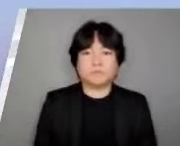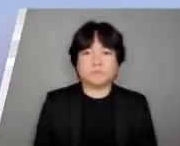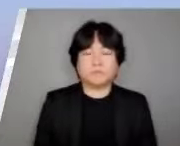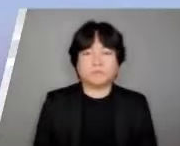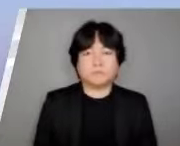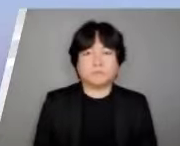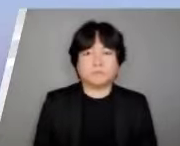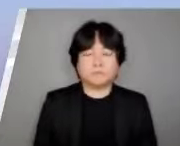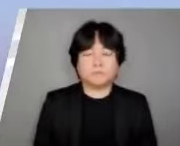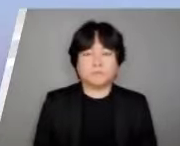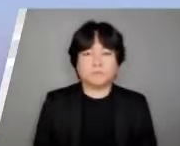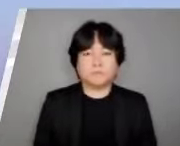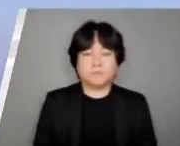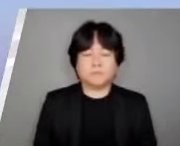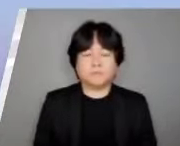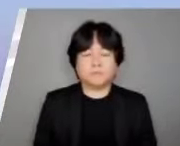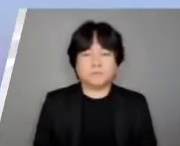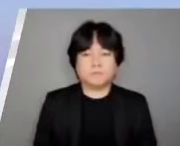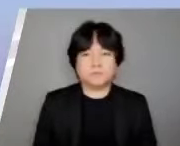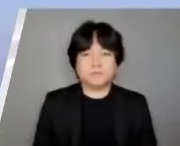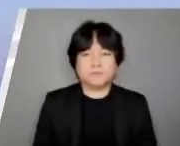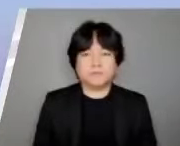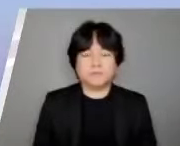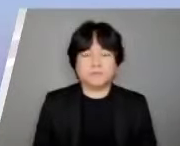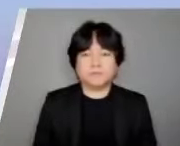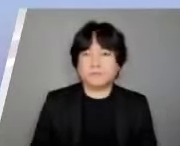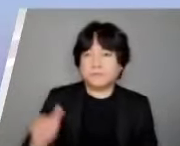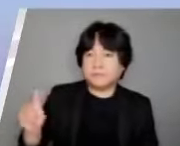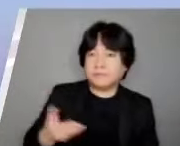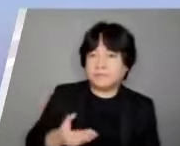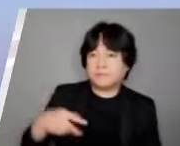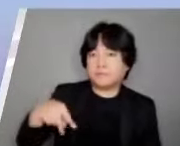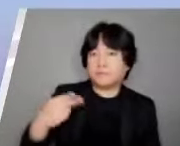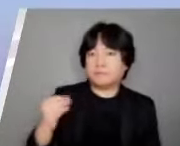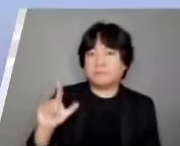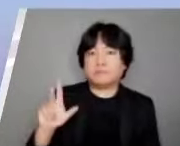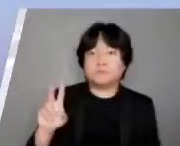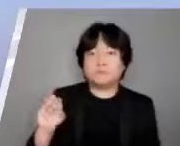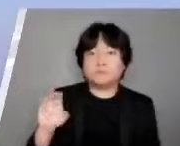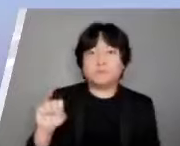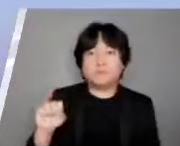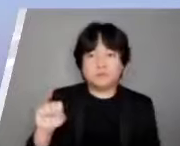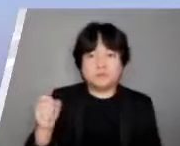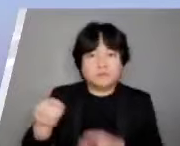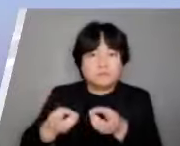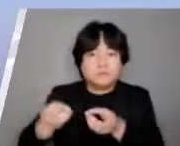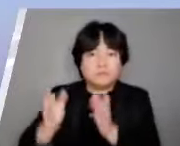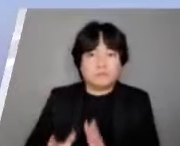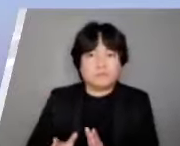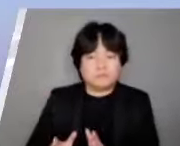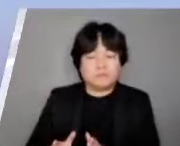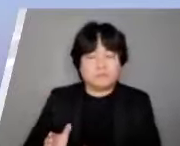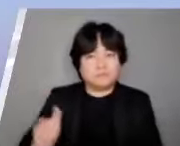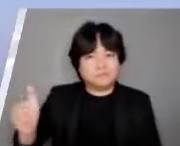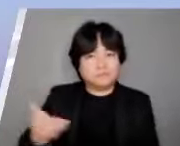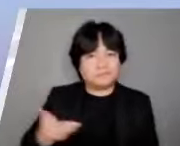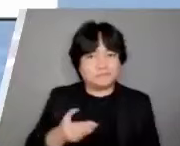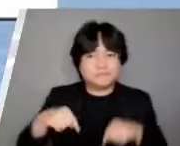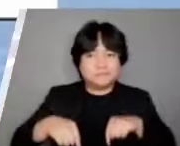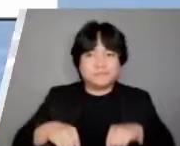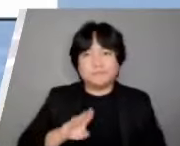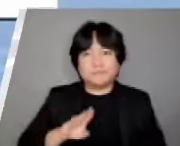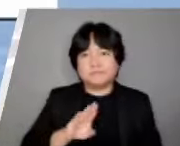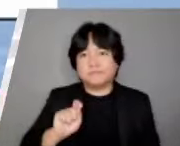kaugnayan ang balitang iyan kausapin natin si fbx Director teresito bacolcol Magandang umaga at welcome po sa balitang hali Yes